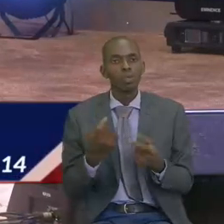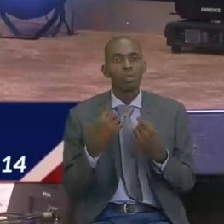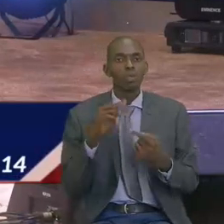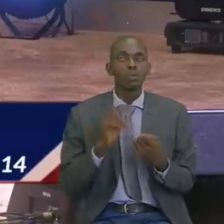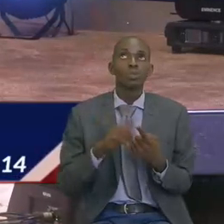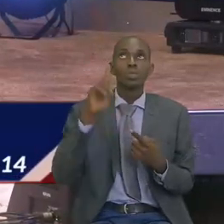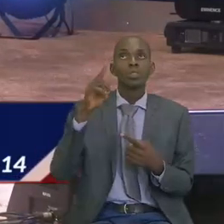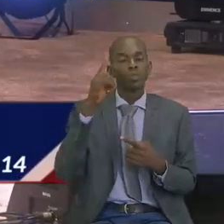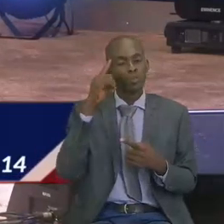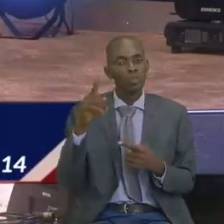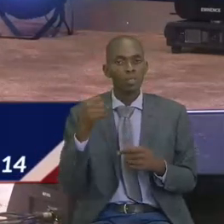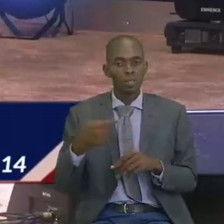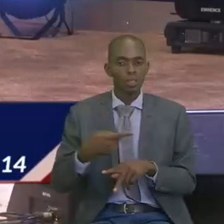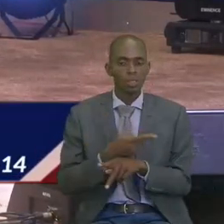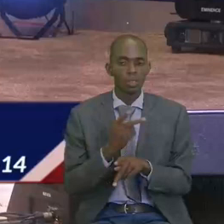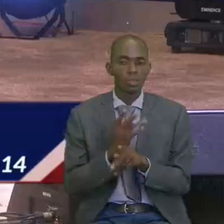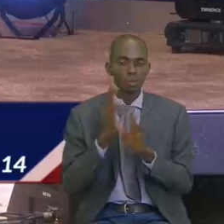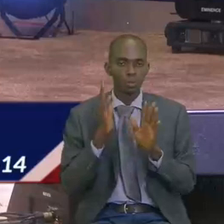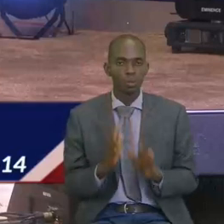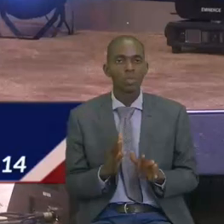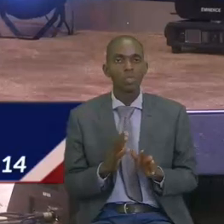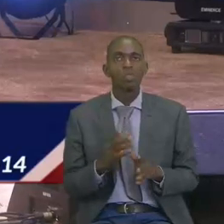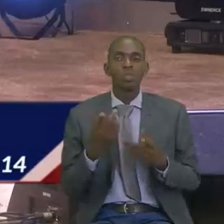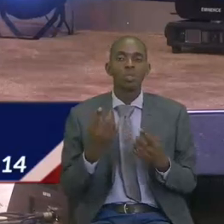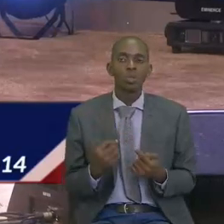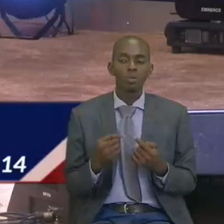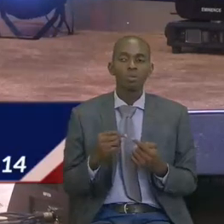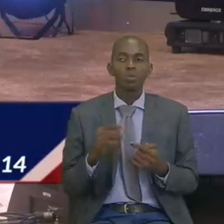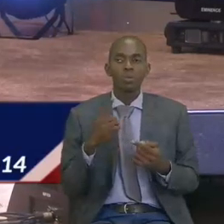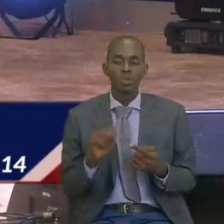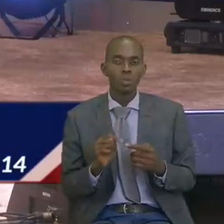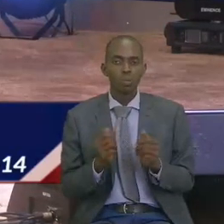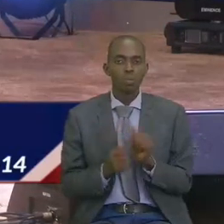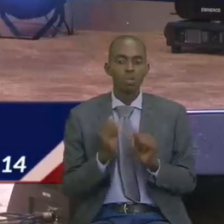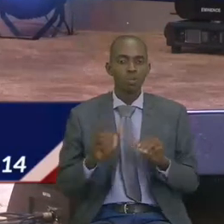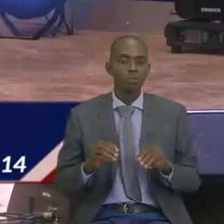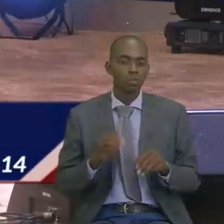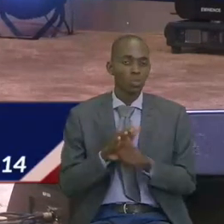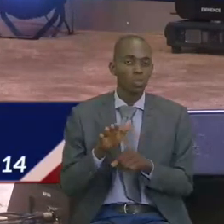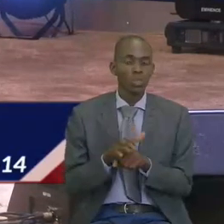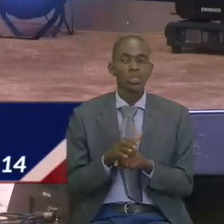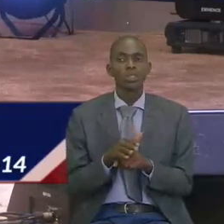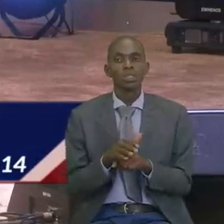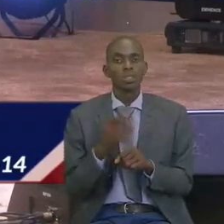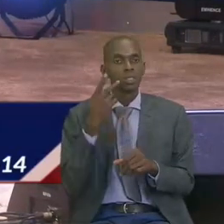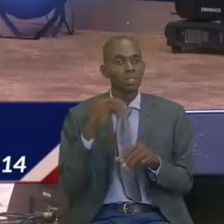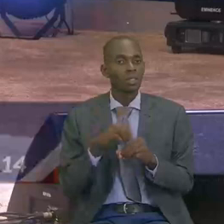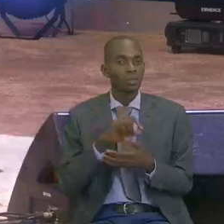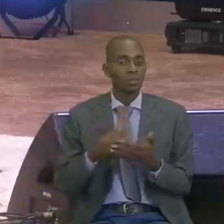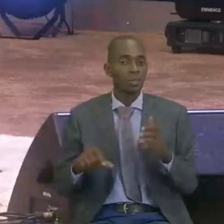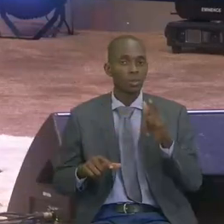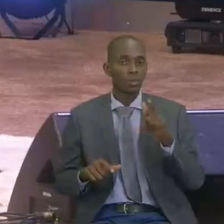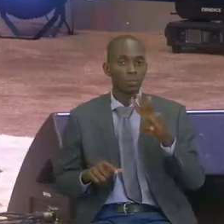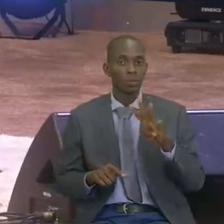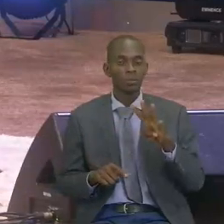à lui, le berger, les gens viendront à lui, on viendra à lui pour la suffisance. Le verset 24 ici